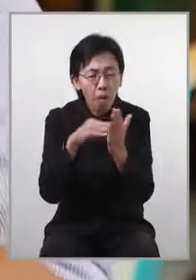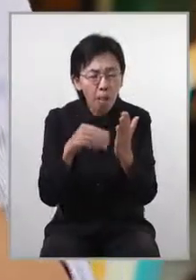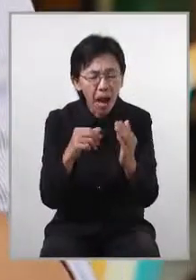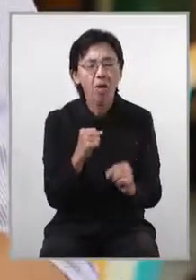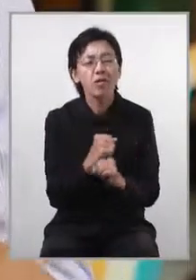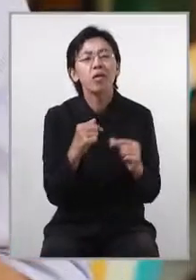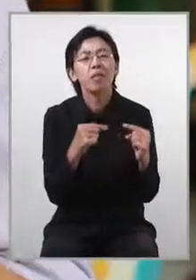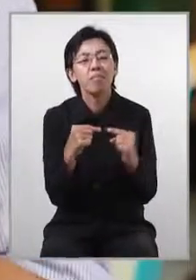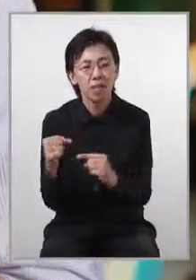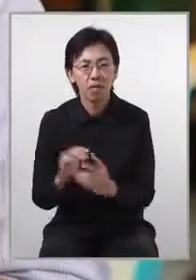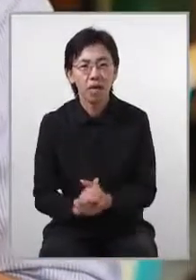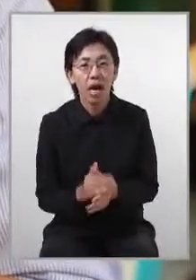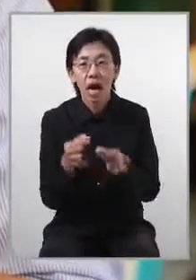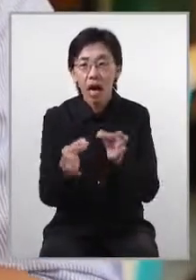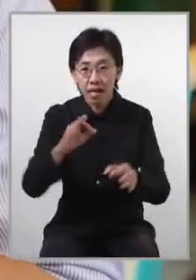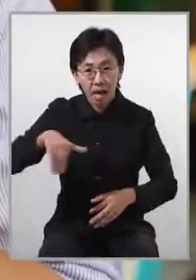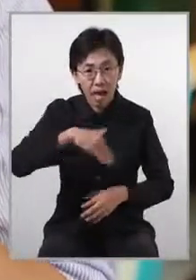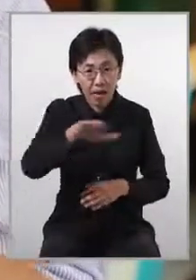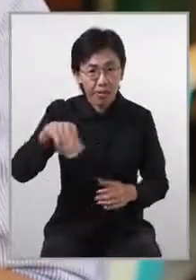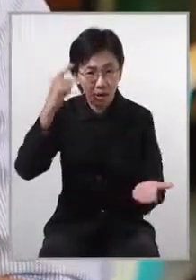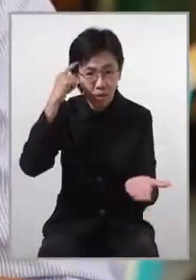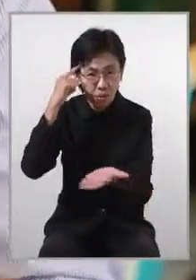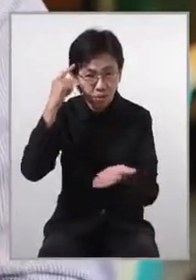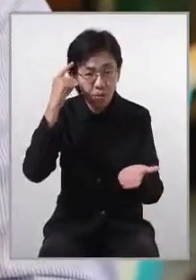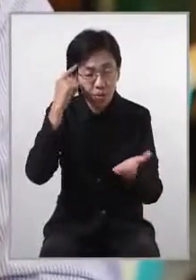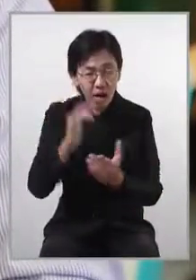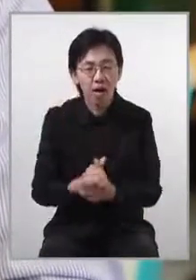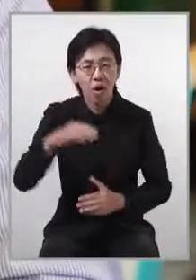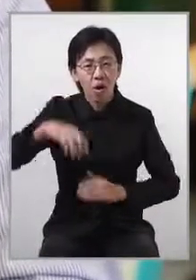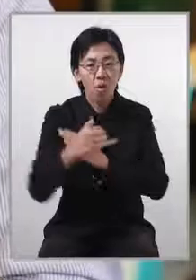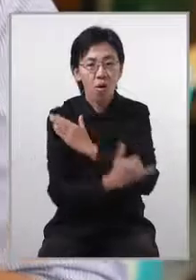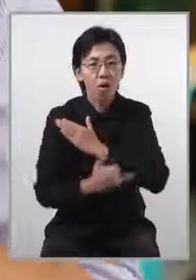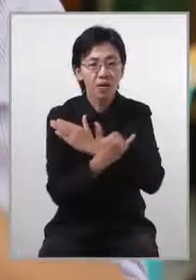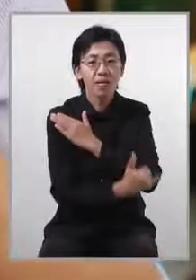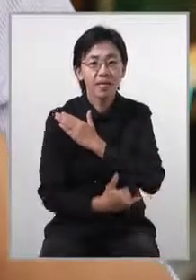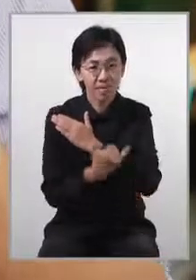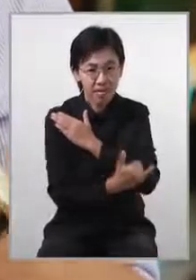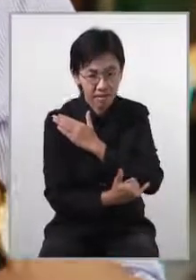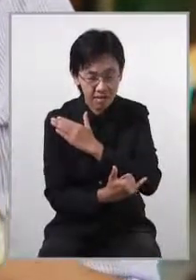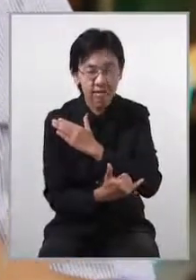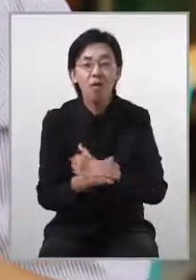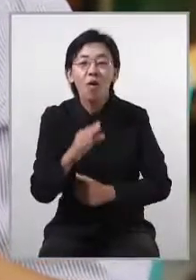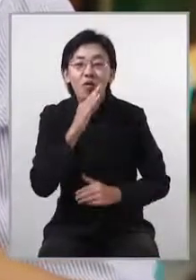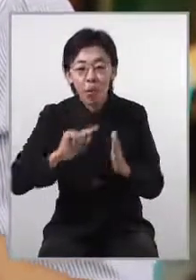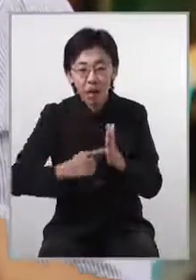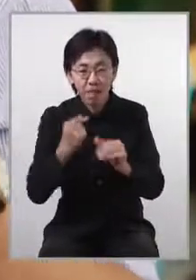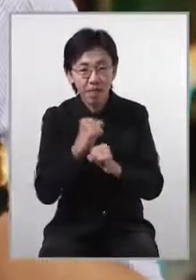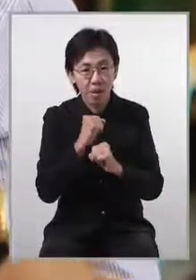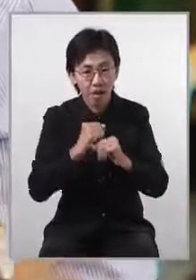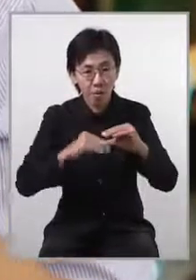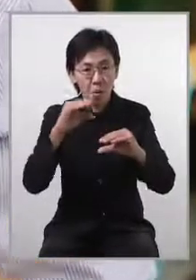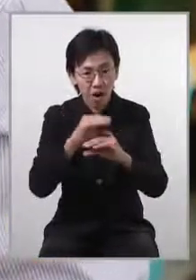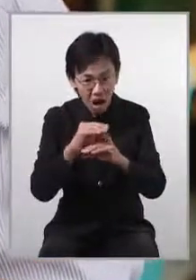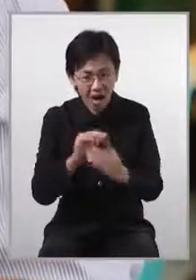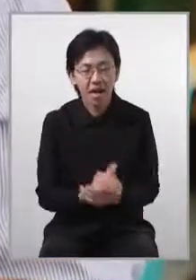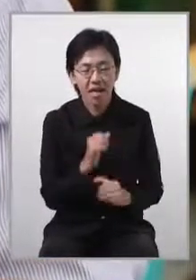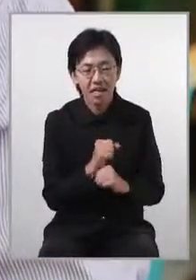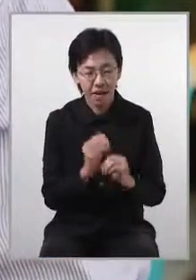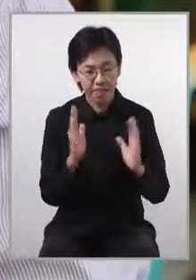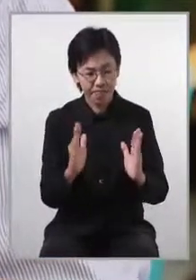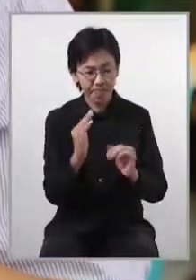งนี้ต้องทำความเข้าใจกับคุณผู้ชมนิดนึงว่าโดยปกติองค์กรระหว่างประเทศเนี่ยเวลาเขาเริ่มโครงการใดๆเนี่ยเขาก็จะมีระยะเวล